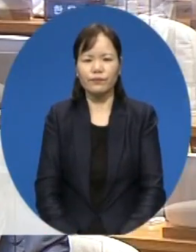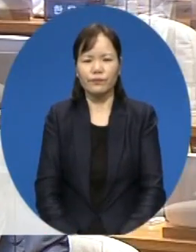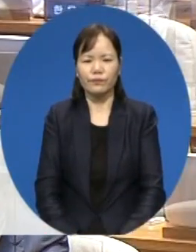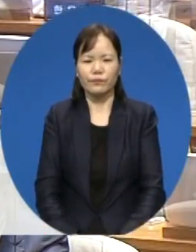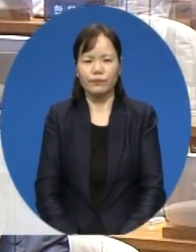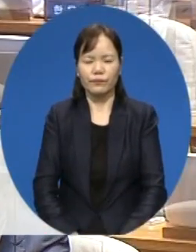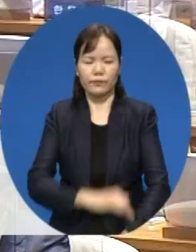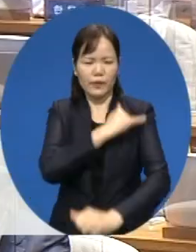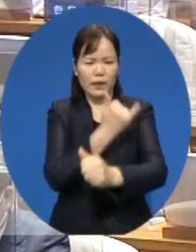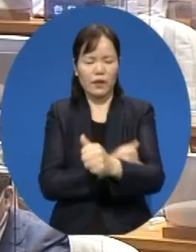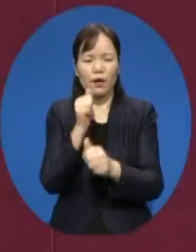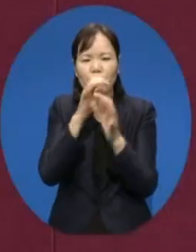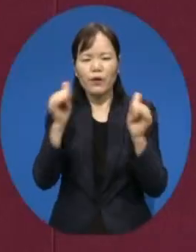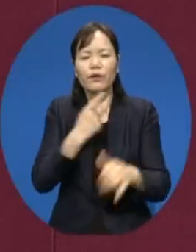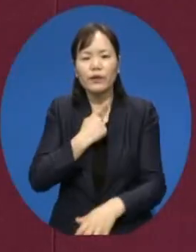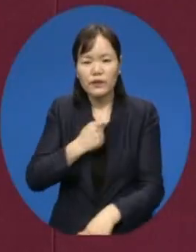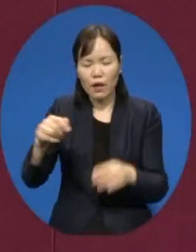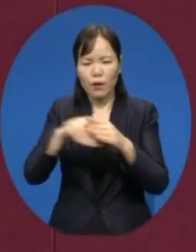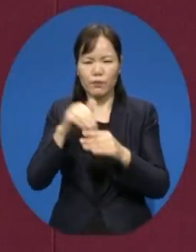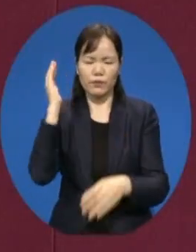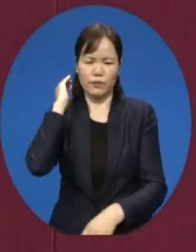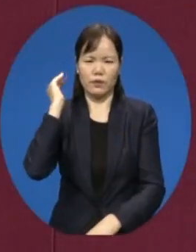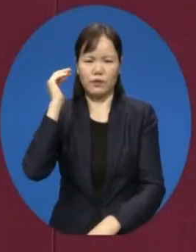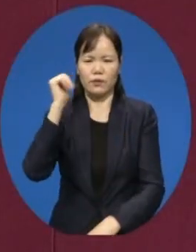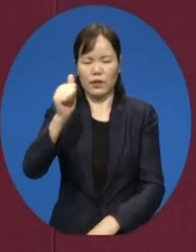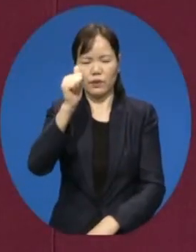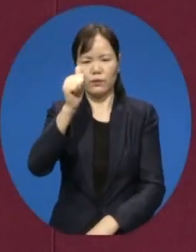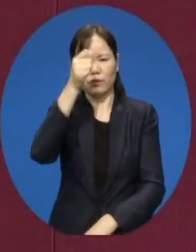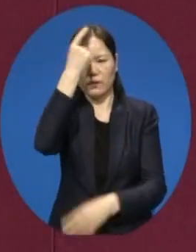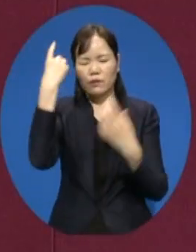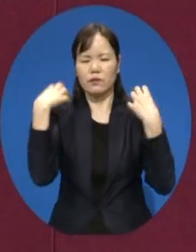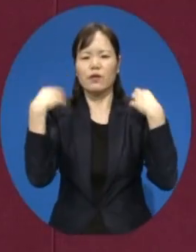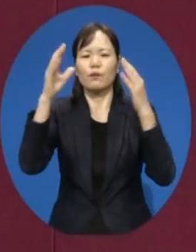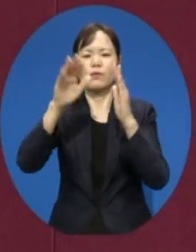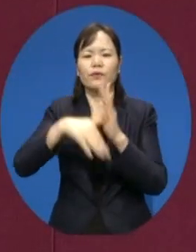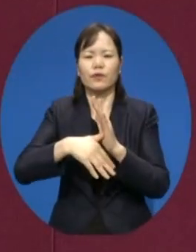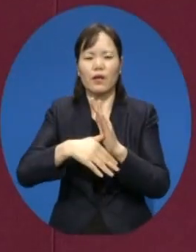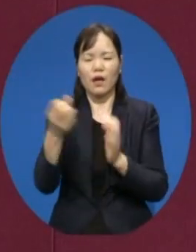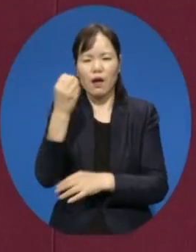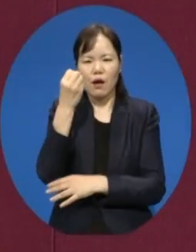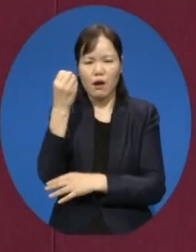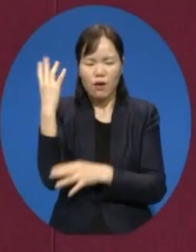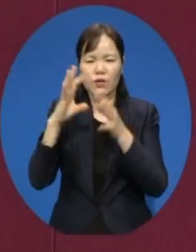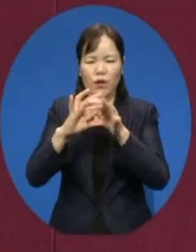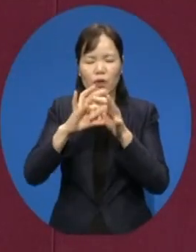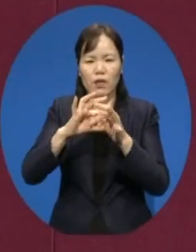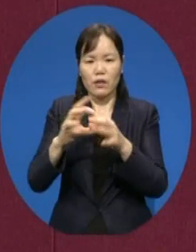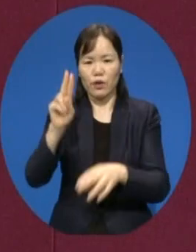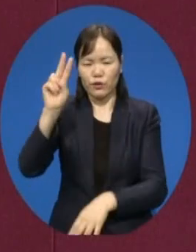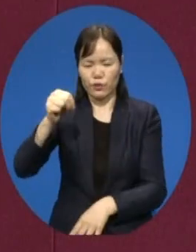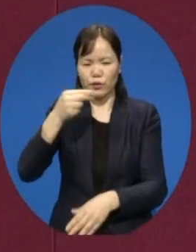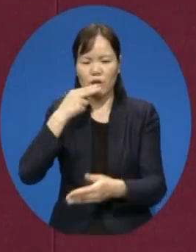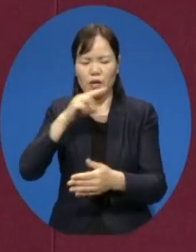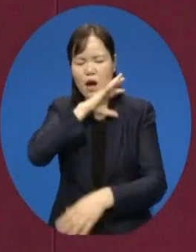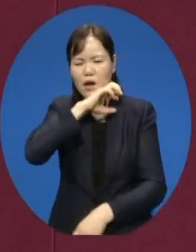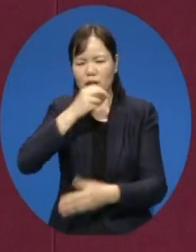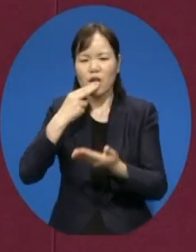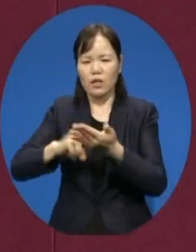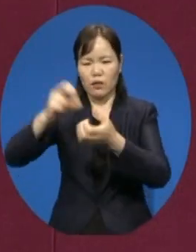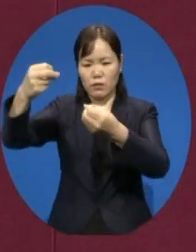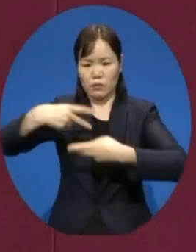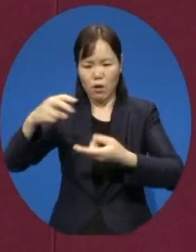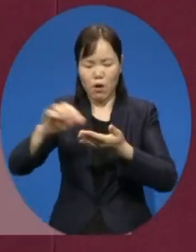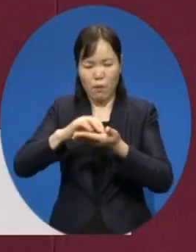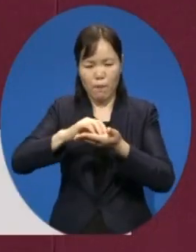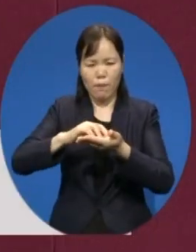소위 인권변호사 출신이라는 문재인 정부 하에서 언론 관련 유인 항의서한 무려 23차례나